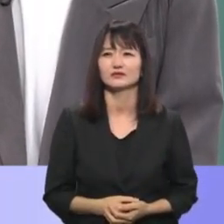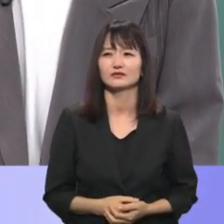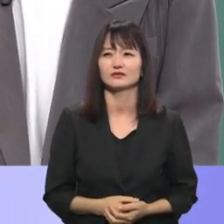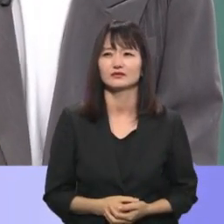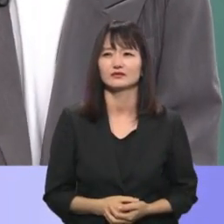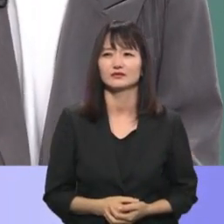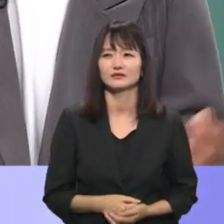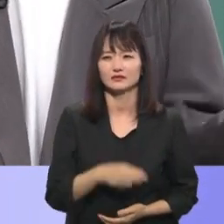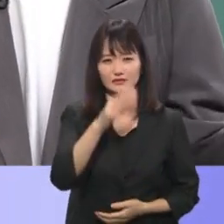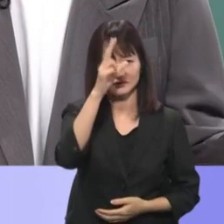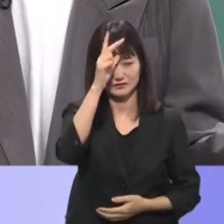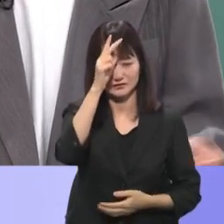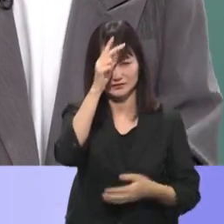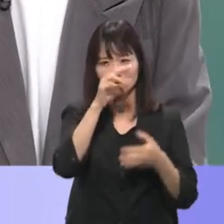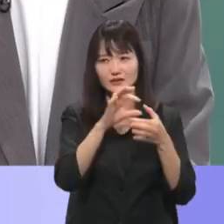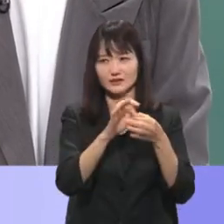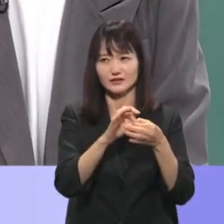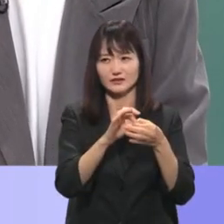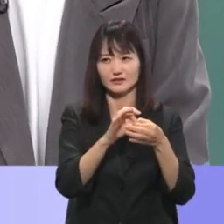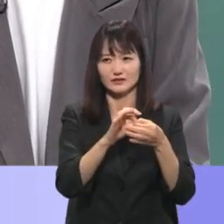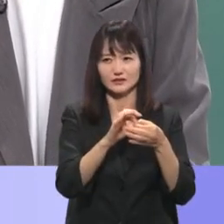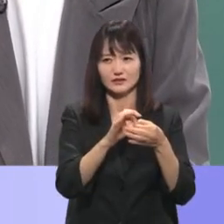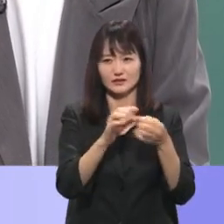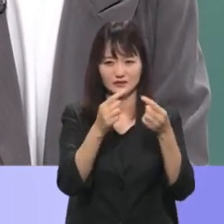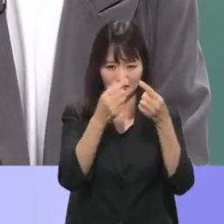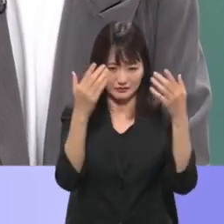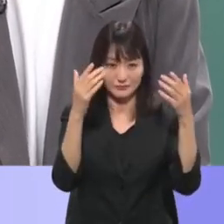학교를 나오셨더라고요 진세가